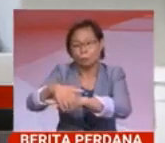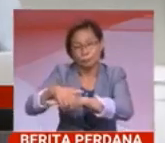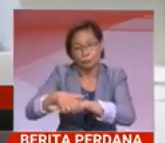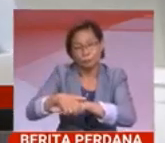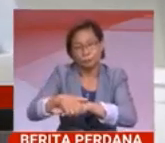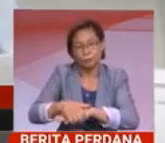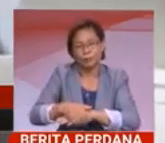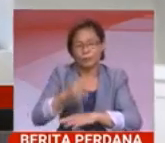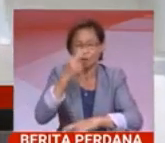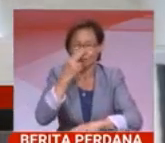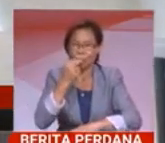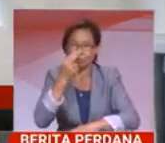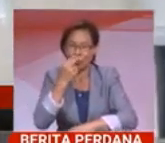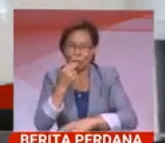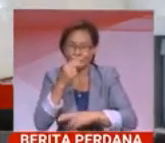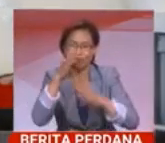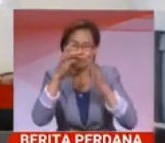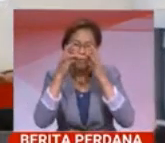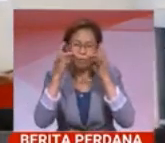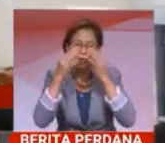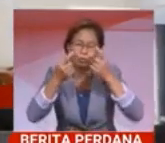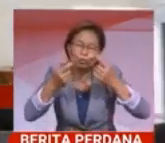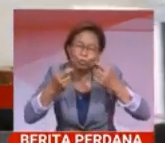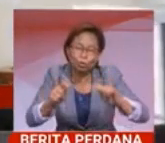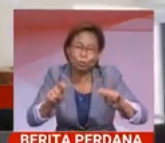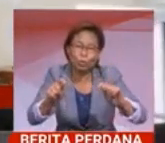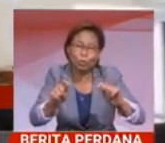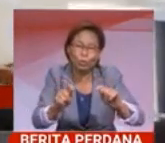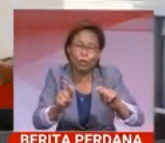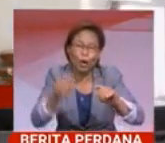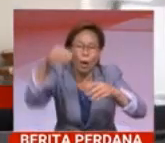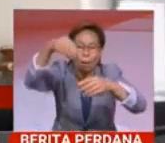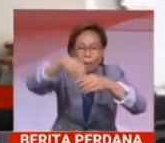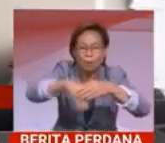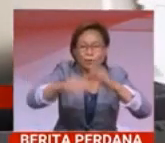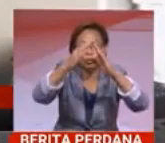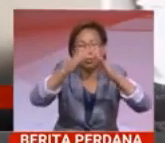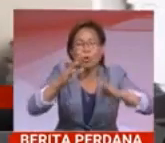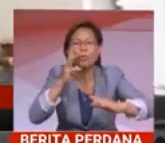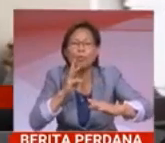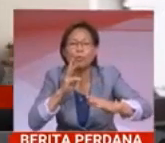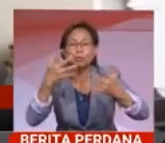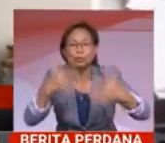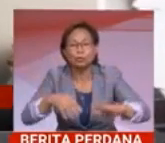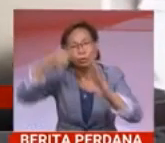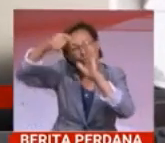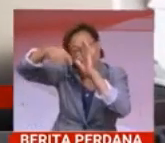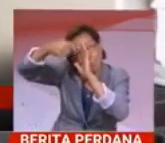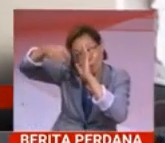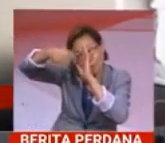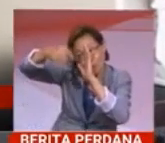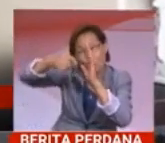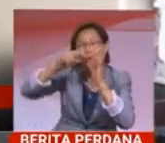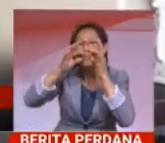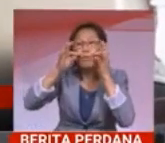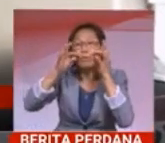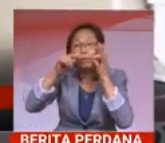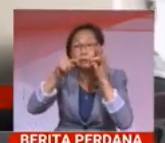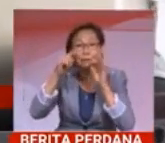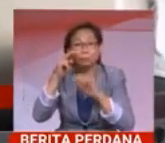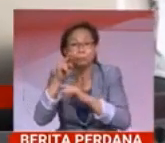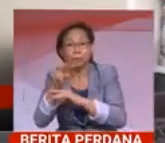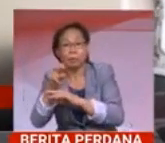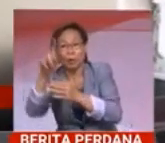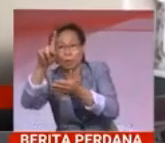greget lucu kucing yang sedaya upaya cuma memecah masuk ke rumah seorang wanita percaya dirakam aku jadinya seperti